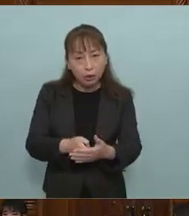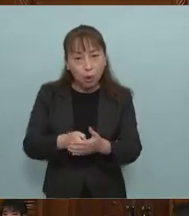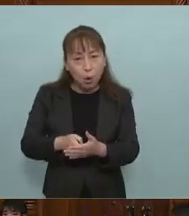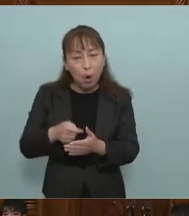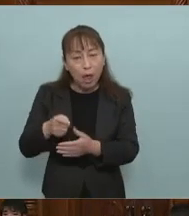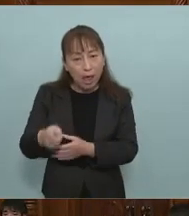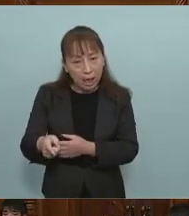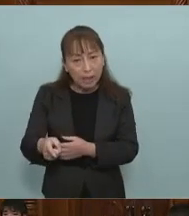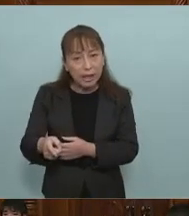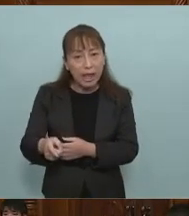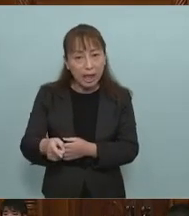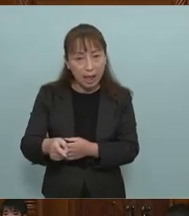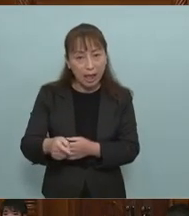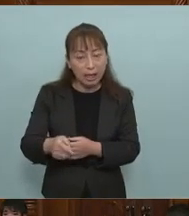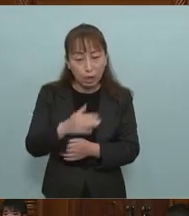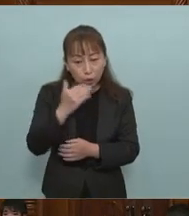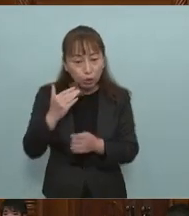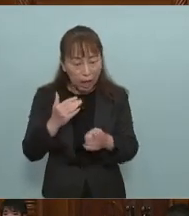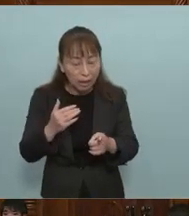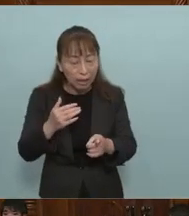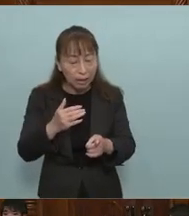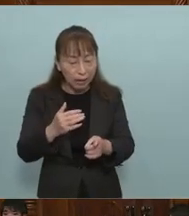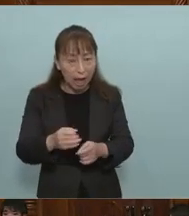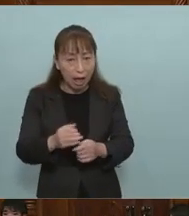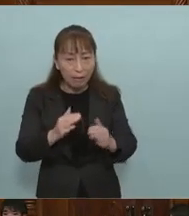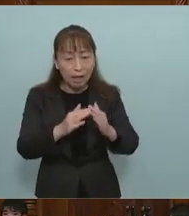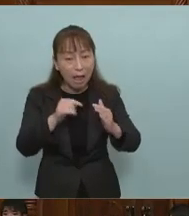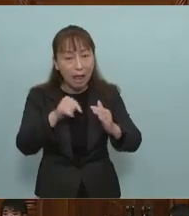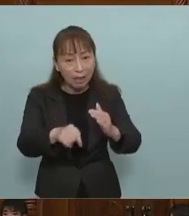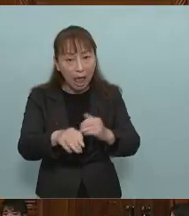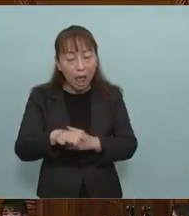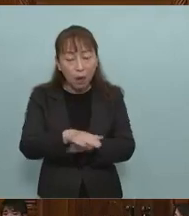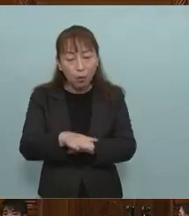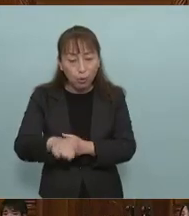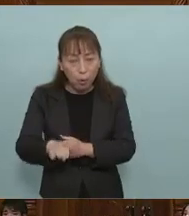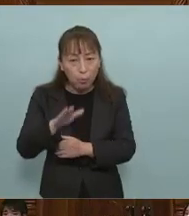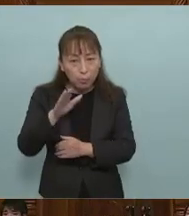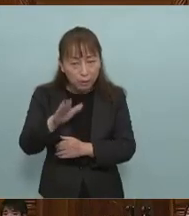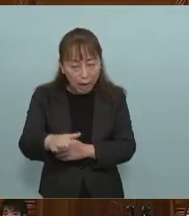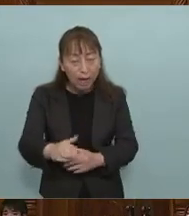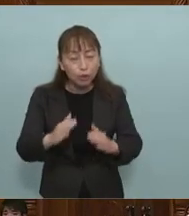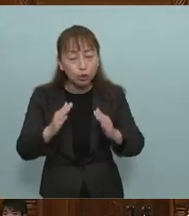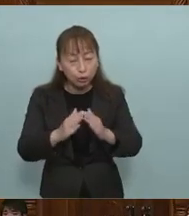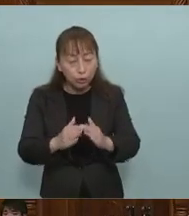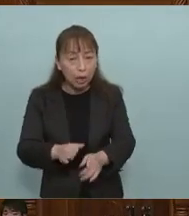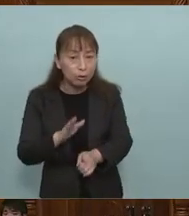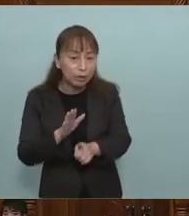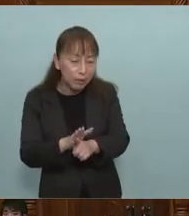取得について、子ども未来住宅支援事業を実施していますが、同事